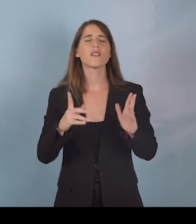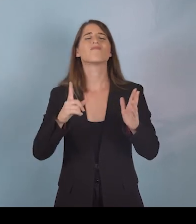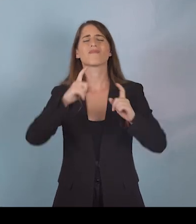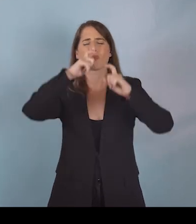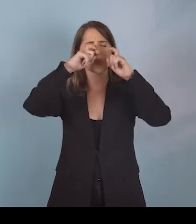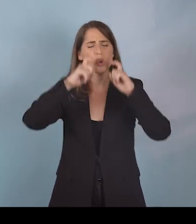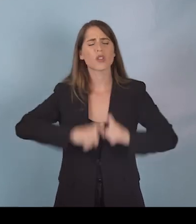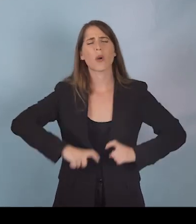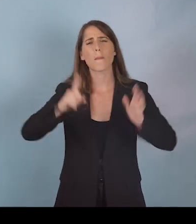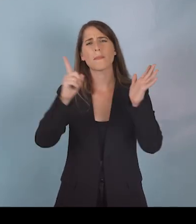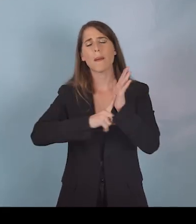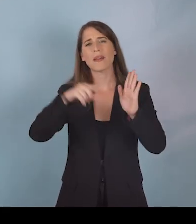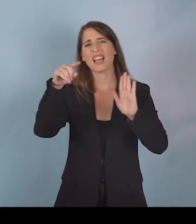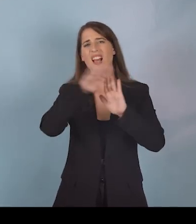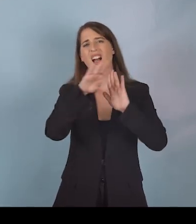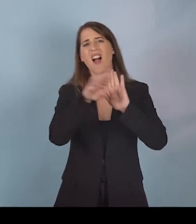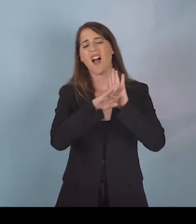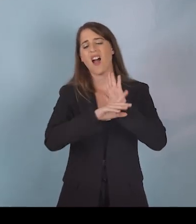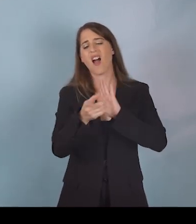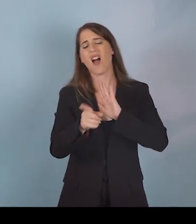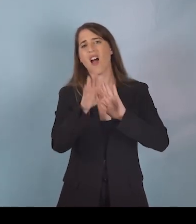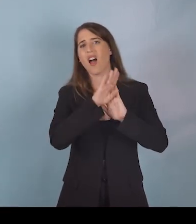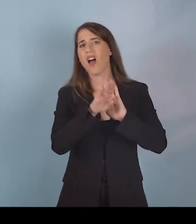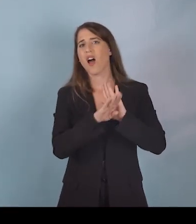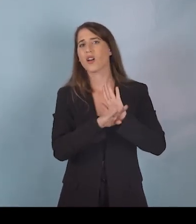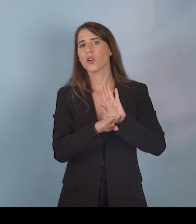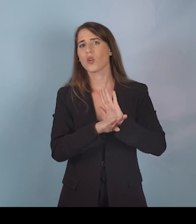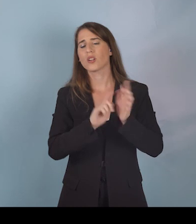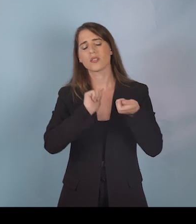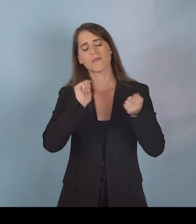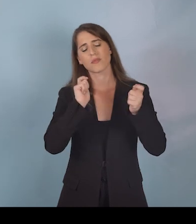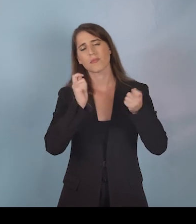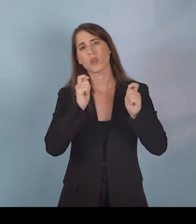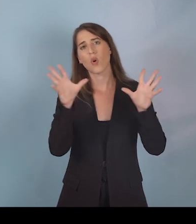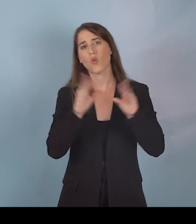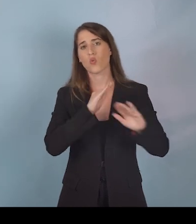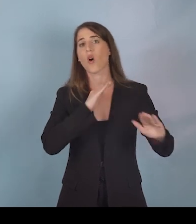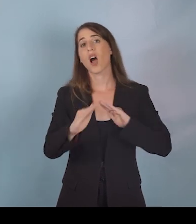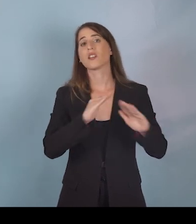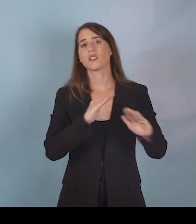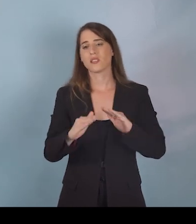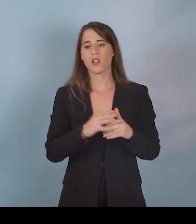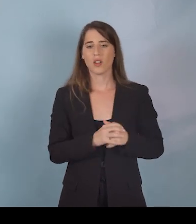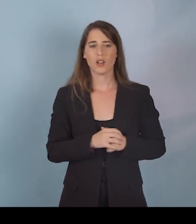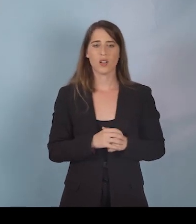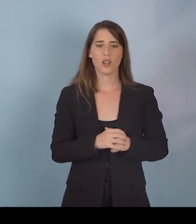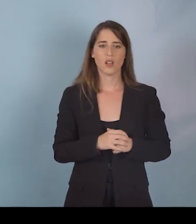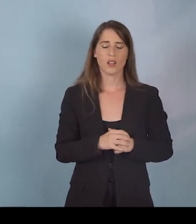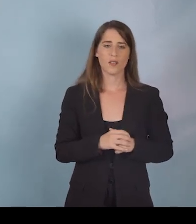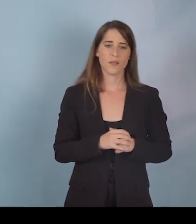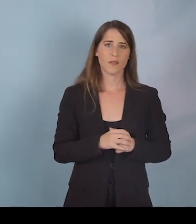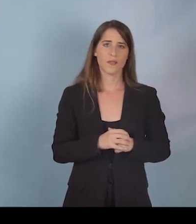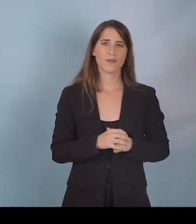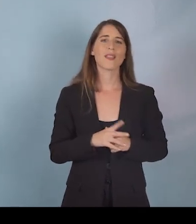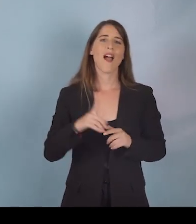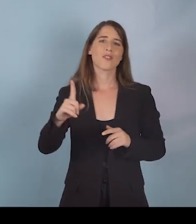αναγκαιότητα αναθεώρησης των σχετικών κανόνων και του Δουβλίνου και άλλων που αφορούν στο άσυλο. Ναι, παίρνω ακριβώς το